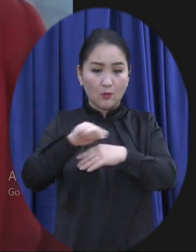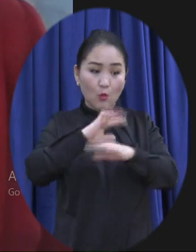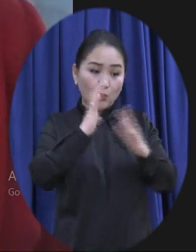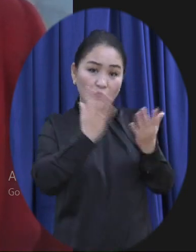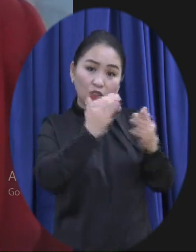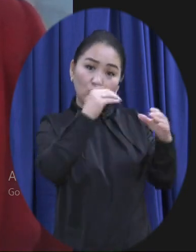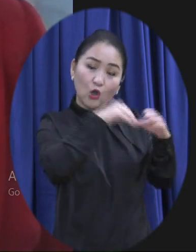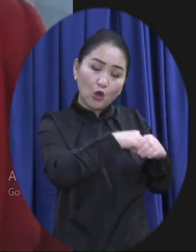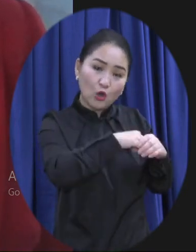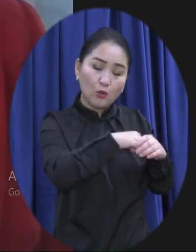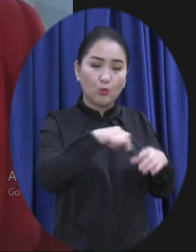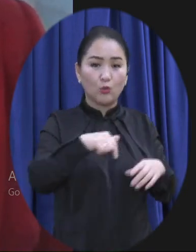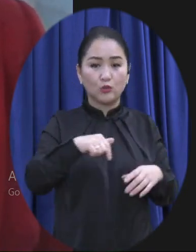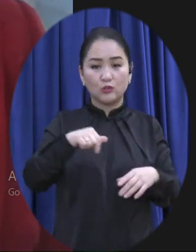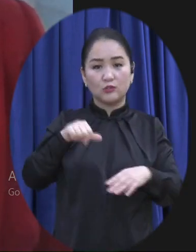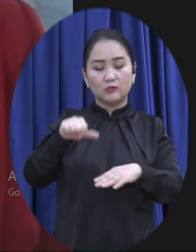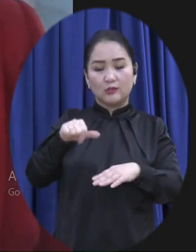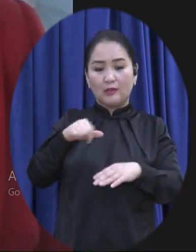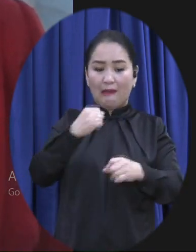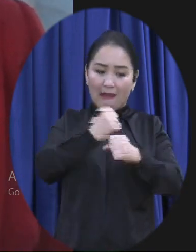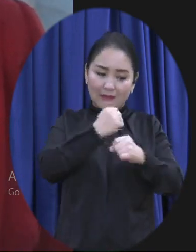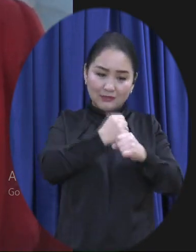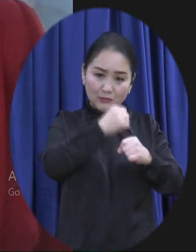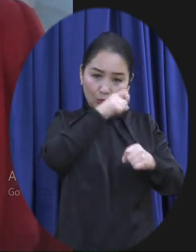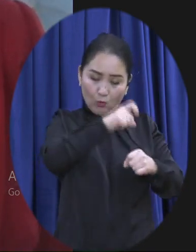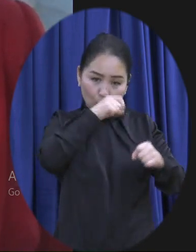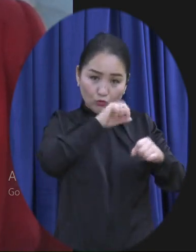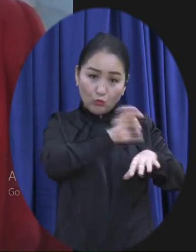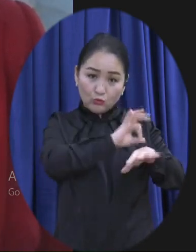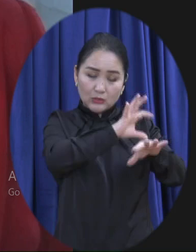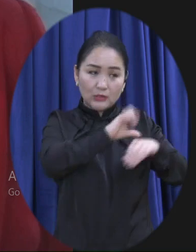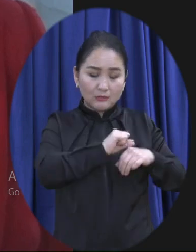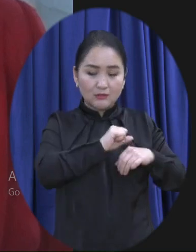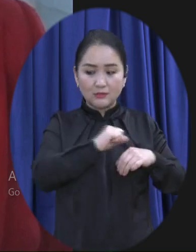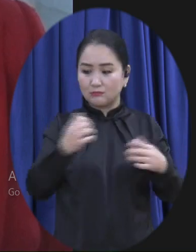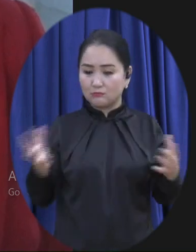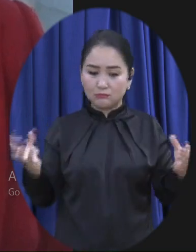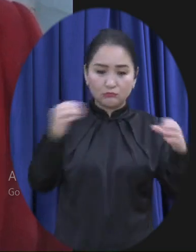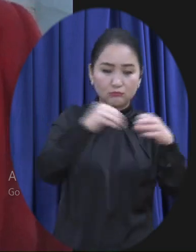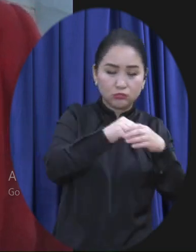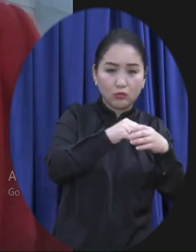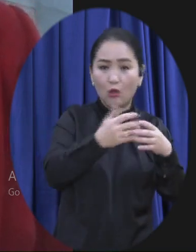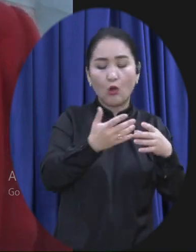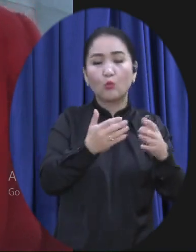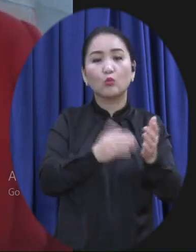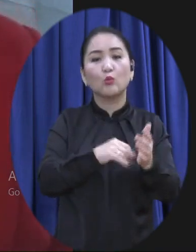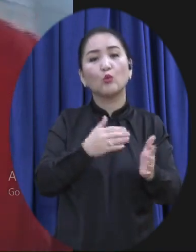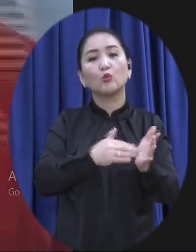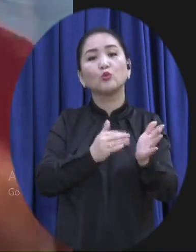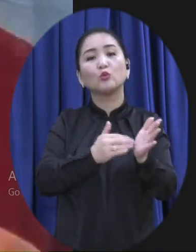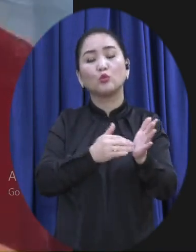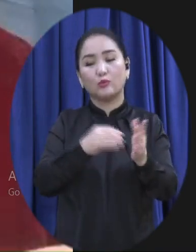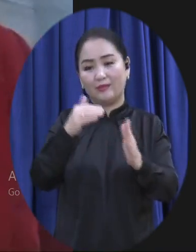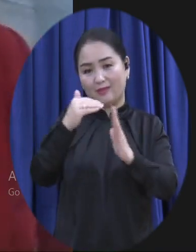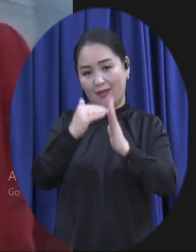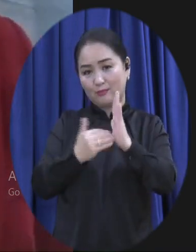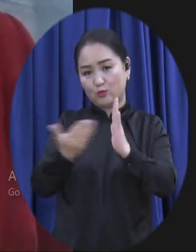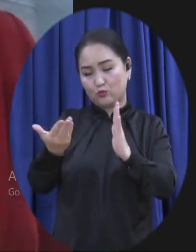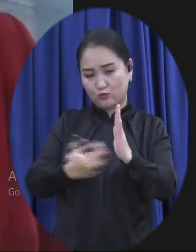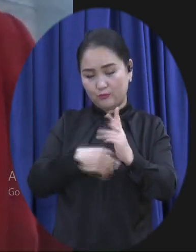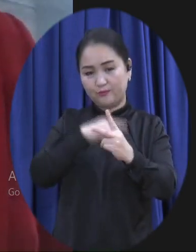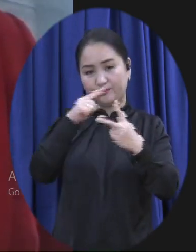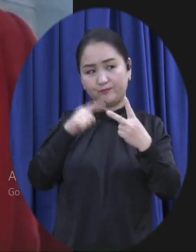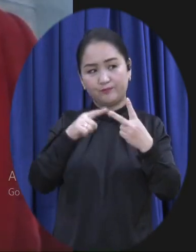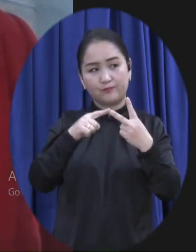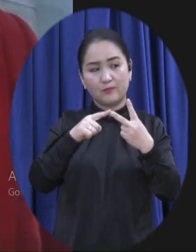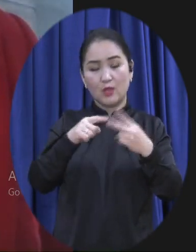одоо яагаад зөвөвлөгдсөн аль эсвэл дотоодын халдвар дээр нь аль нэг одоо хэсэг дээр нь оруулаагүй вэ? Энд дээр тайлбар өгөөч. За хоёрдугаарт нь